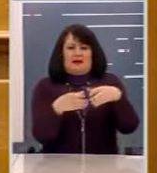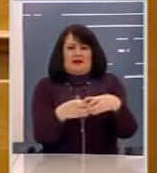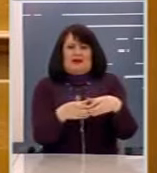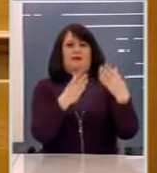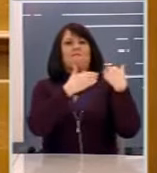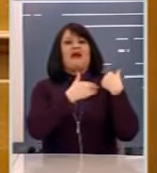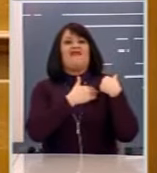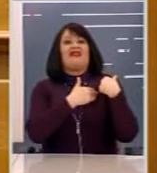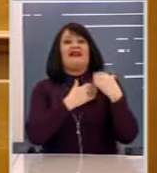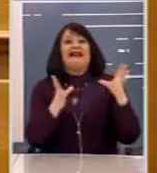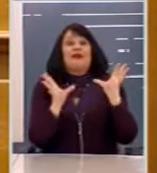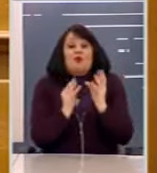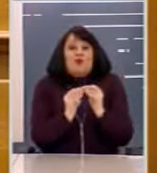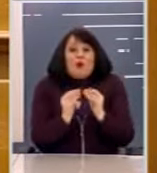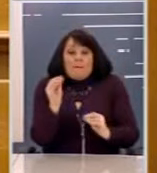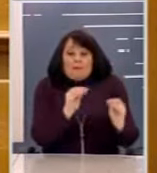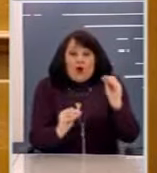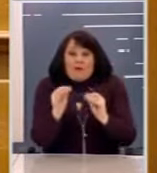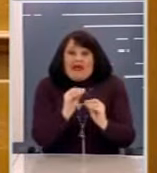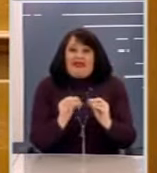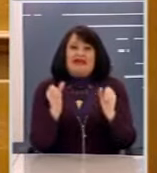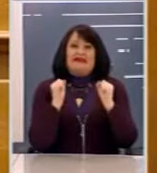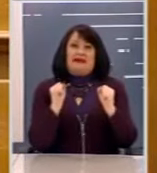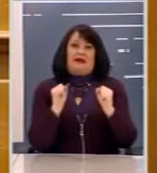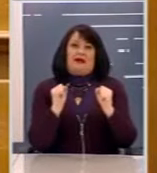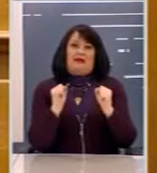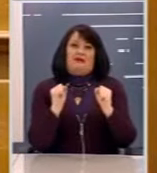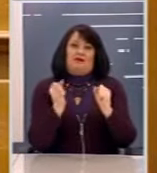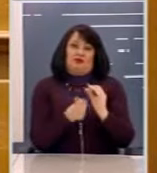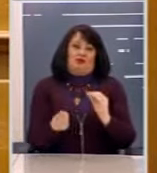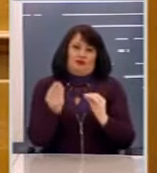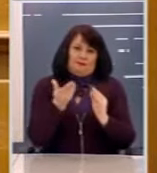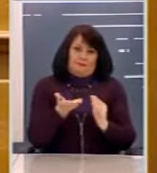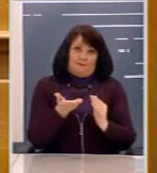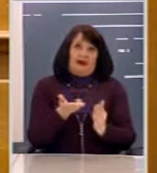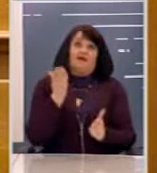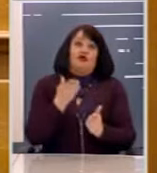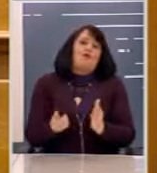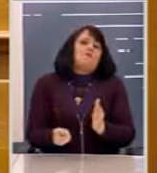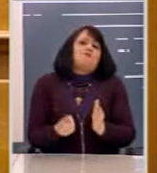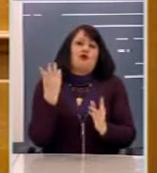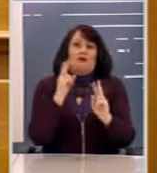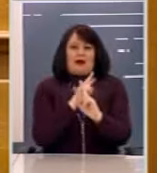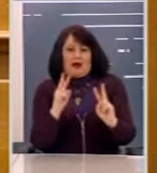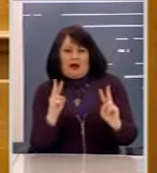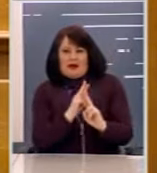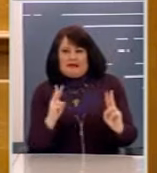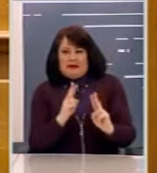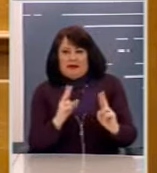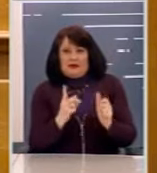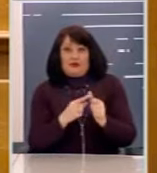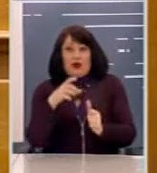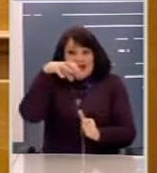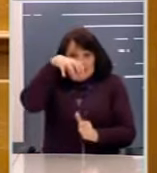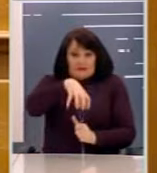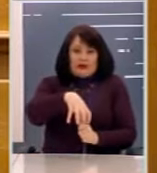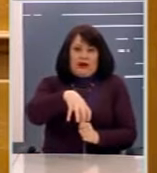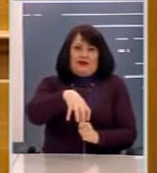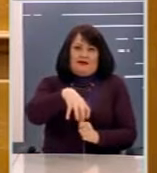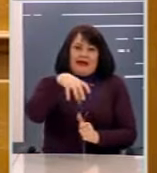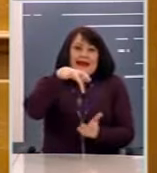υγείας. Πιστεύω ότι θα είναι μια παρέμβαση τομή στην εξυγίαση αυτού του πεδίου.